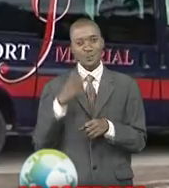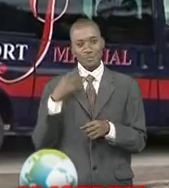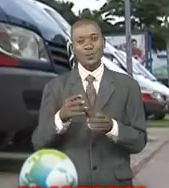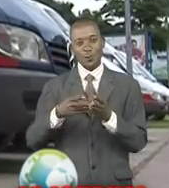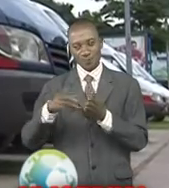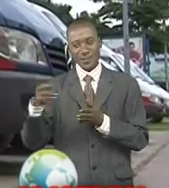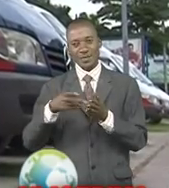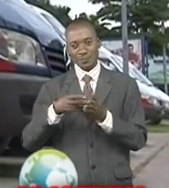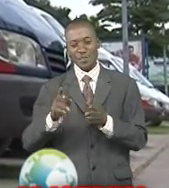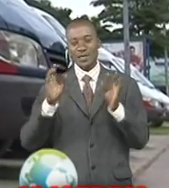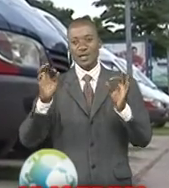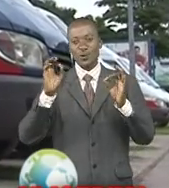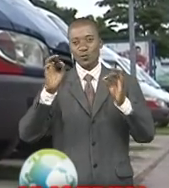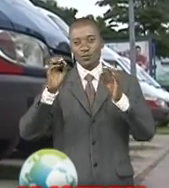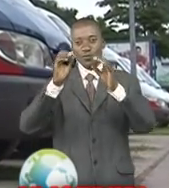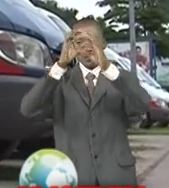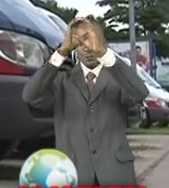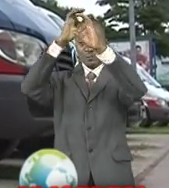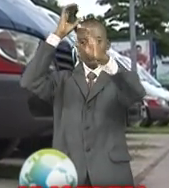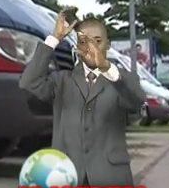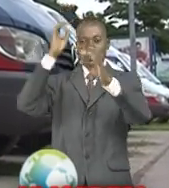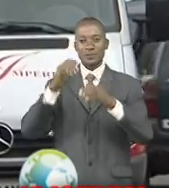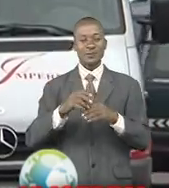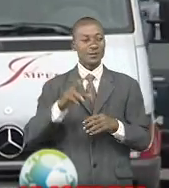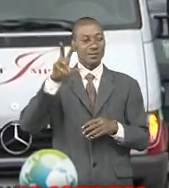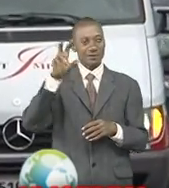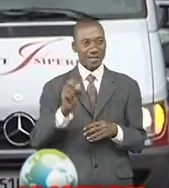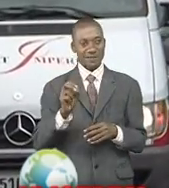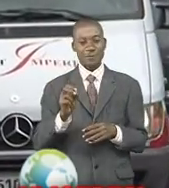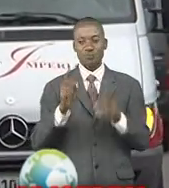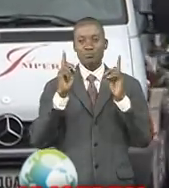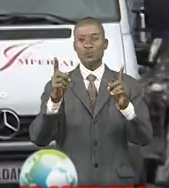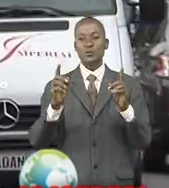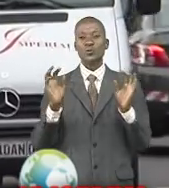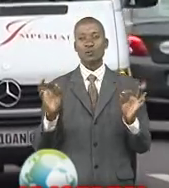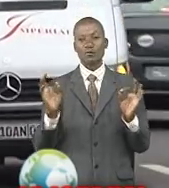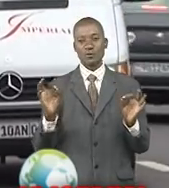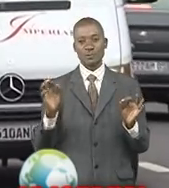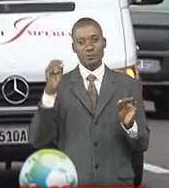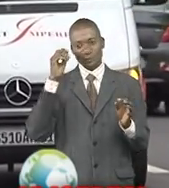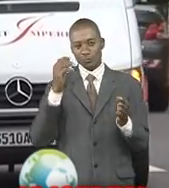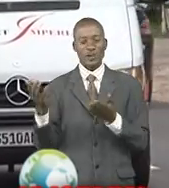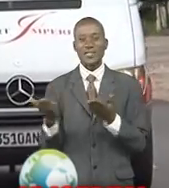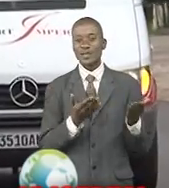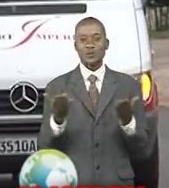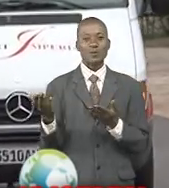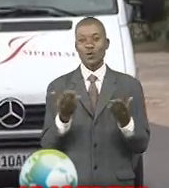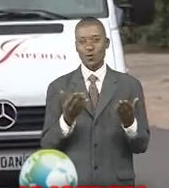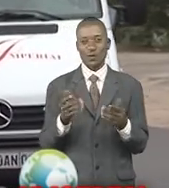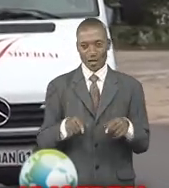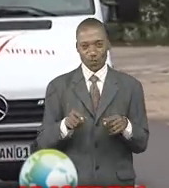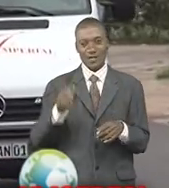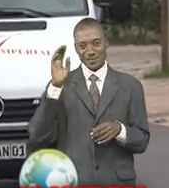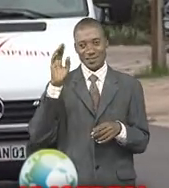l'État, celle de la révolution de la modernité. 30 minibus pour le transport en commun à Kinshasa, sur les 100 commandés sur